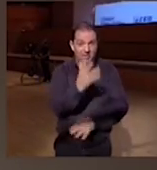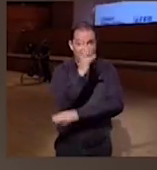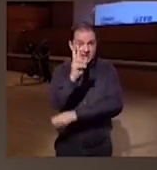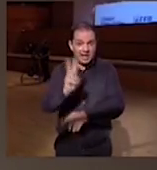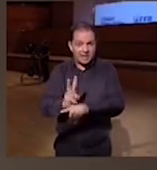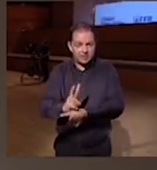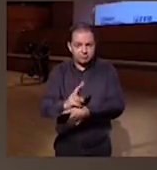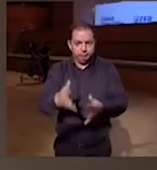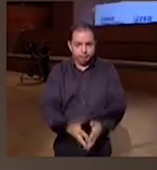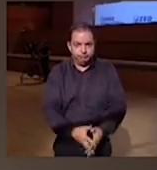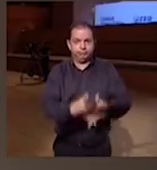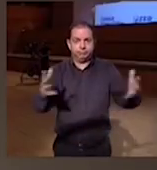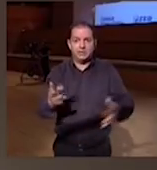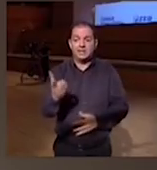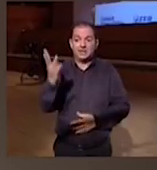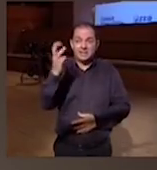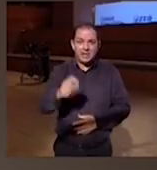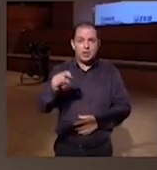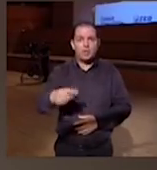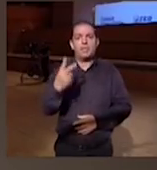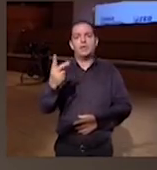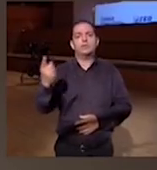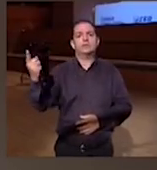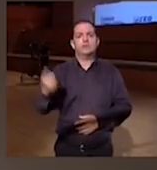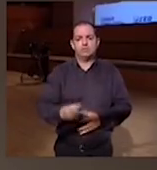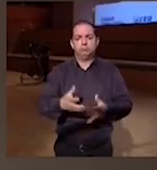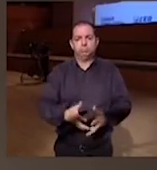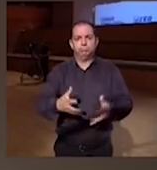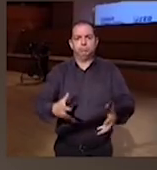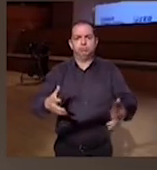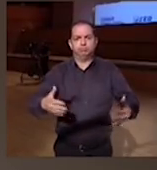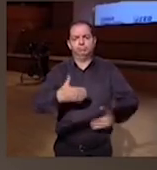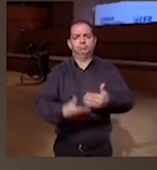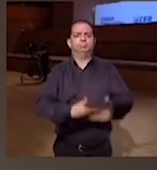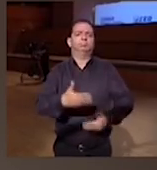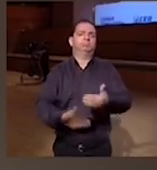για το 32,2% και συνεχίζουμε με τον ίδιο ρυθμό.